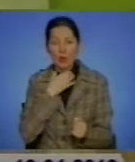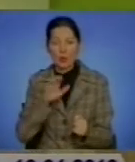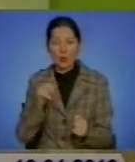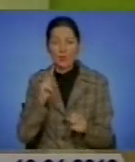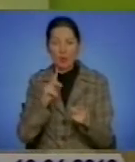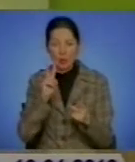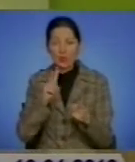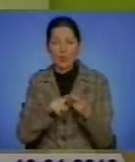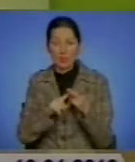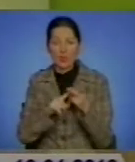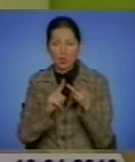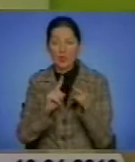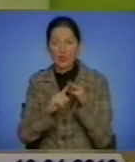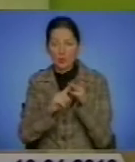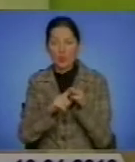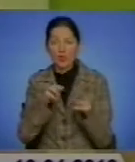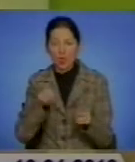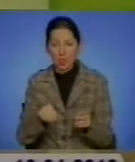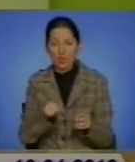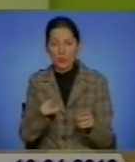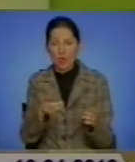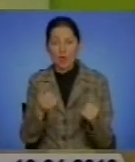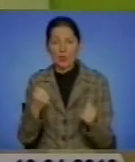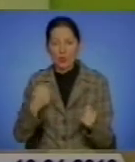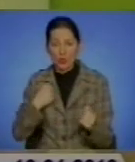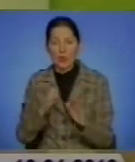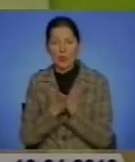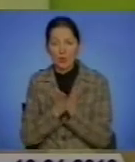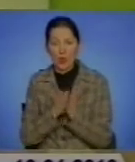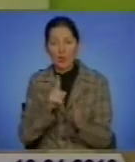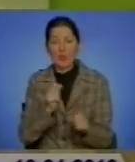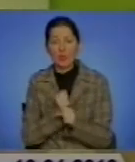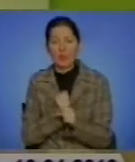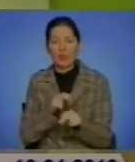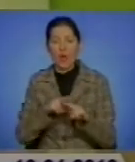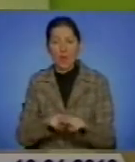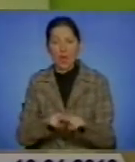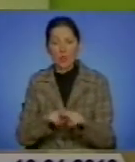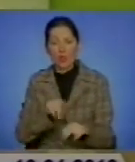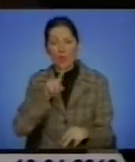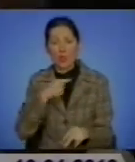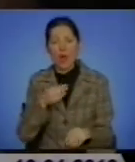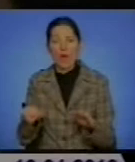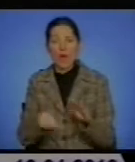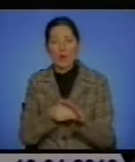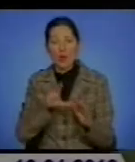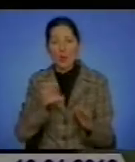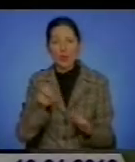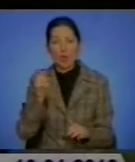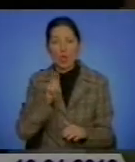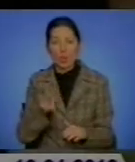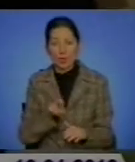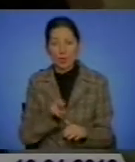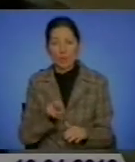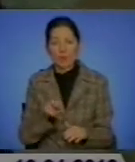за те, щоб той отримав військовий квиток. А за виготовлення паспорту вимагав хабаря 500 доларів. Під